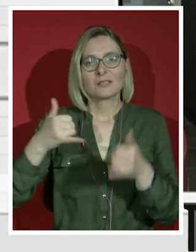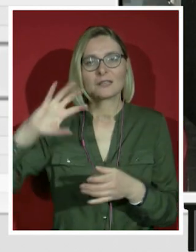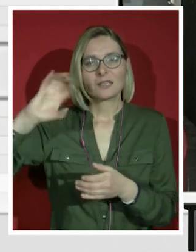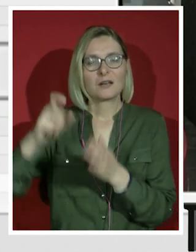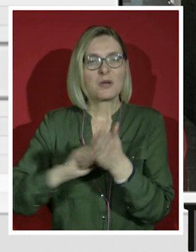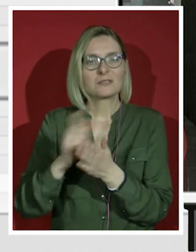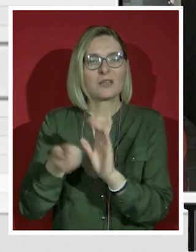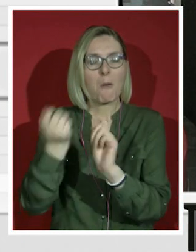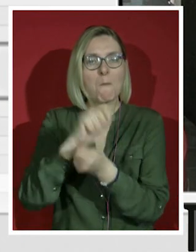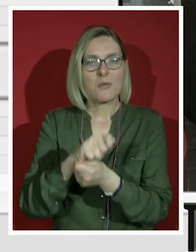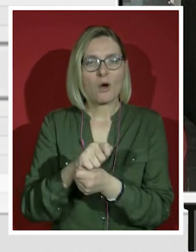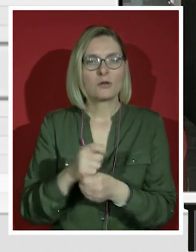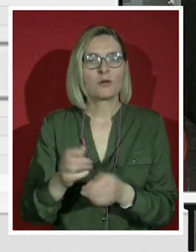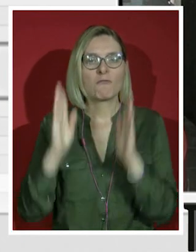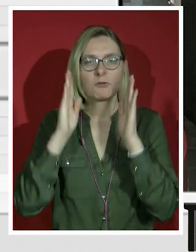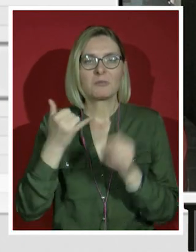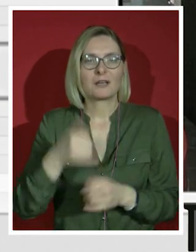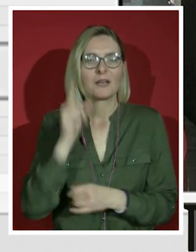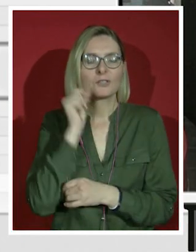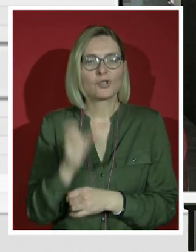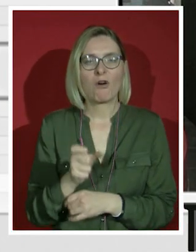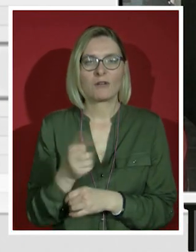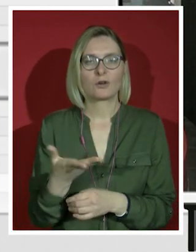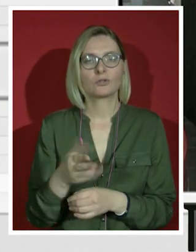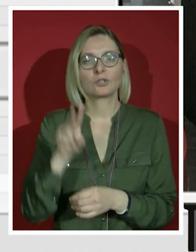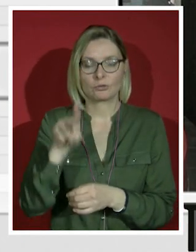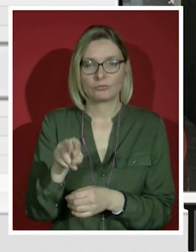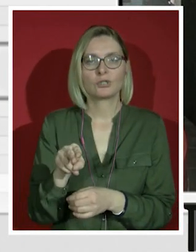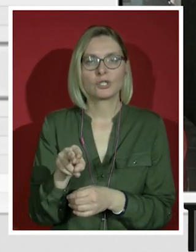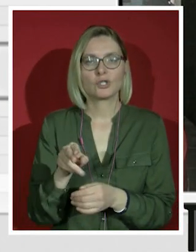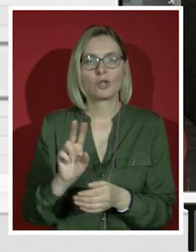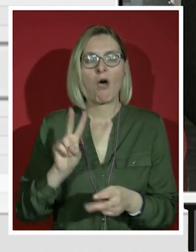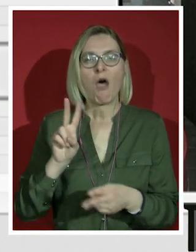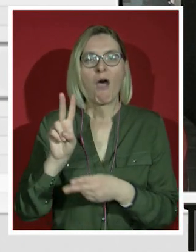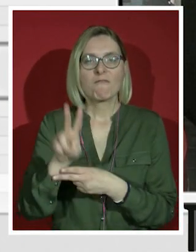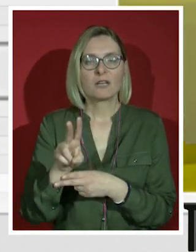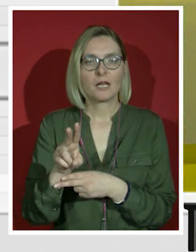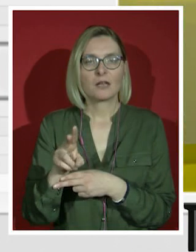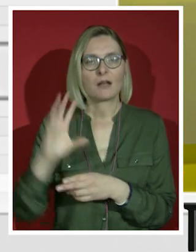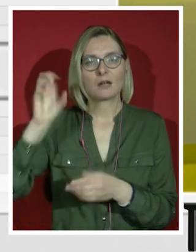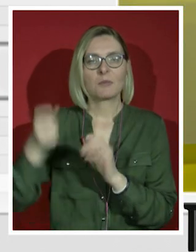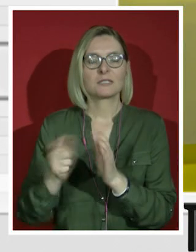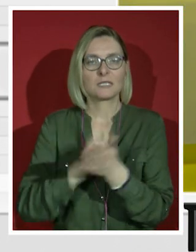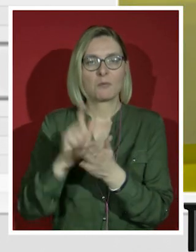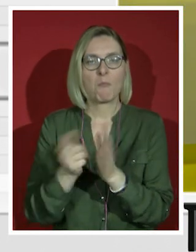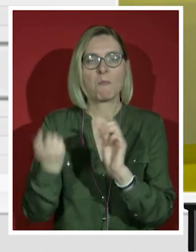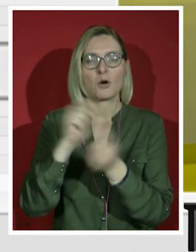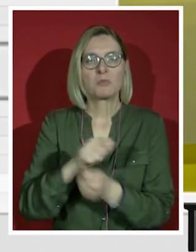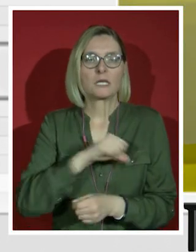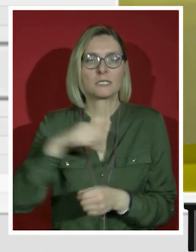промени, веруваме дека и човекот е фактор кој влијае на климатските промени, меѓутоа и самите процеси